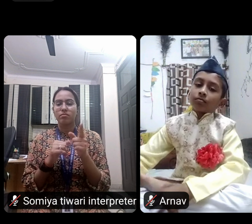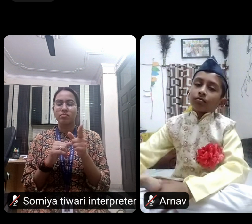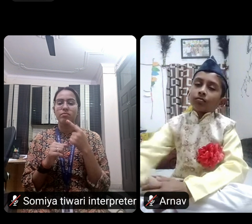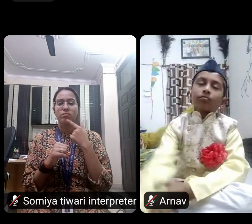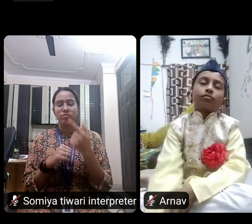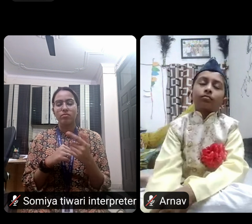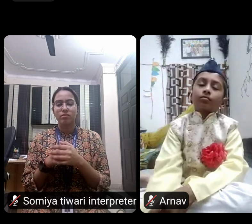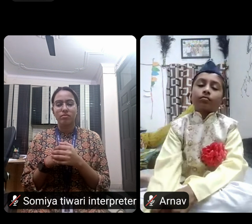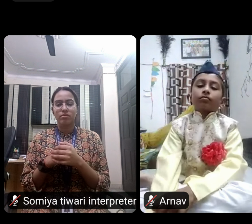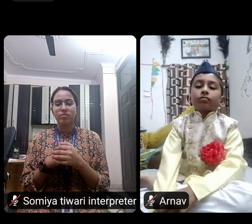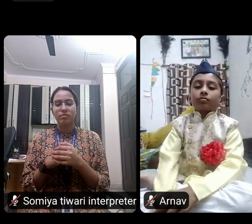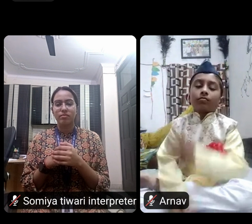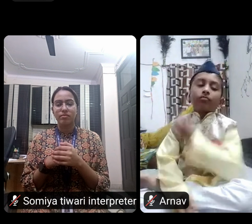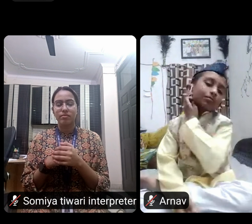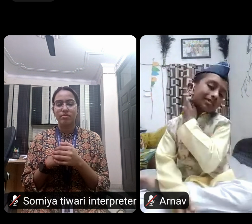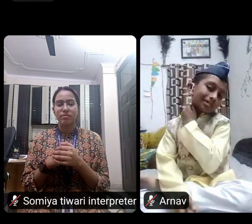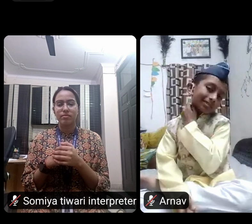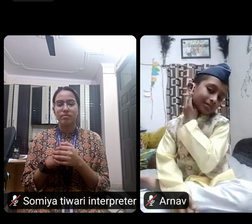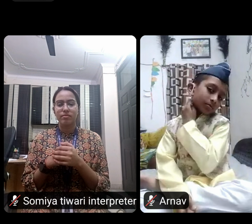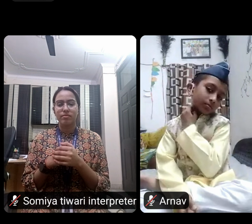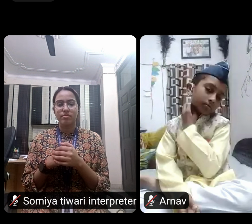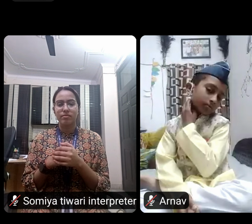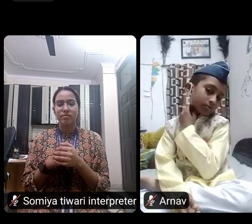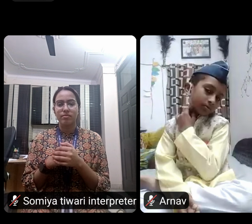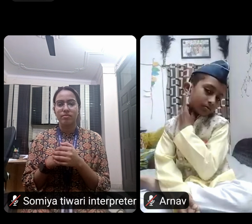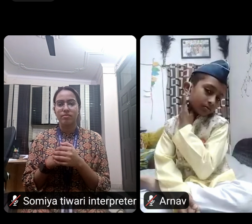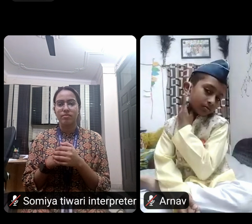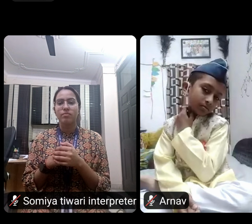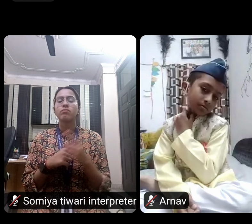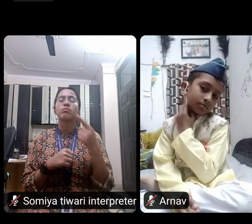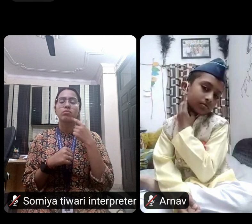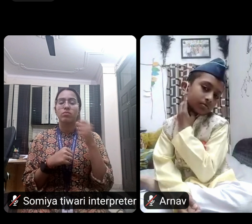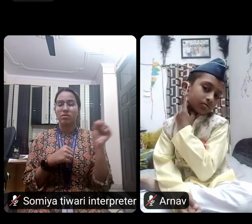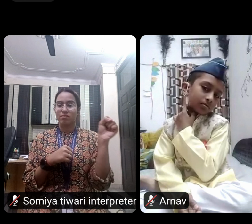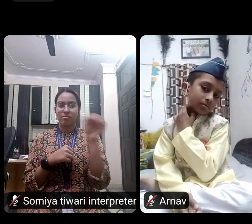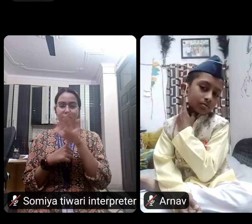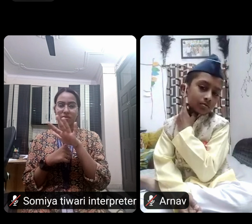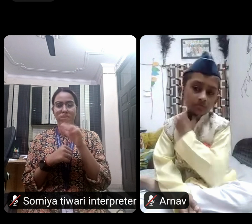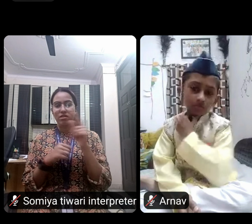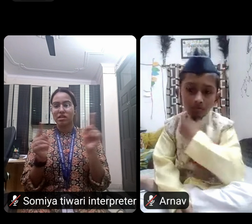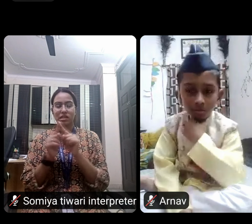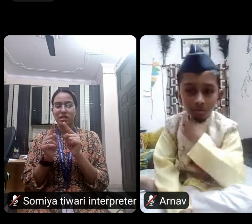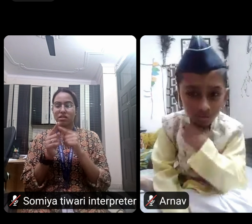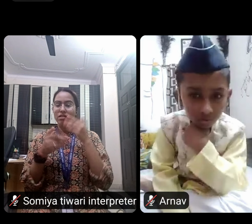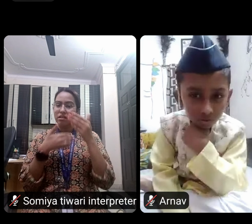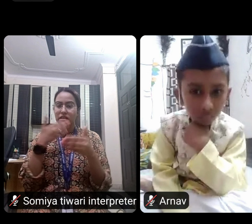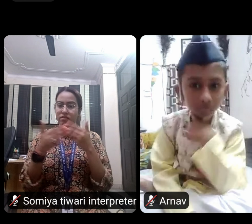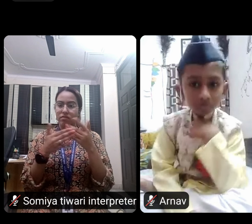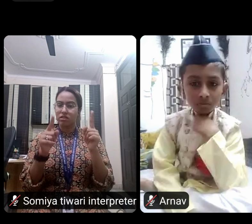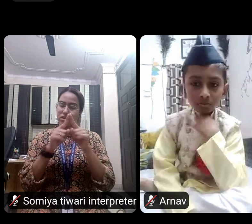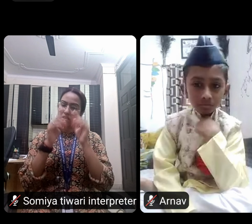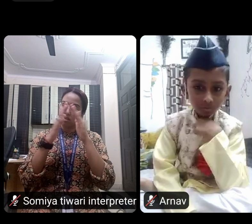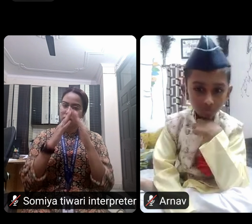ऐसा लगता है। तो 5 महीने की जो थेरेपीज आपको सजेस्ट की गई वो आपने घर पे ही दी